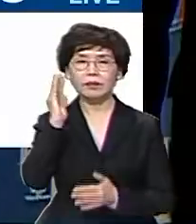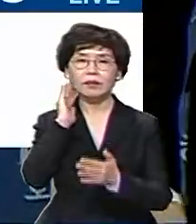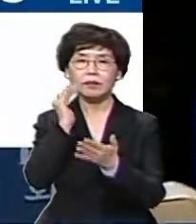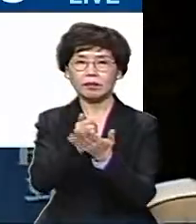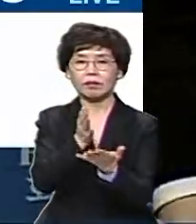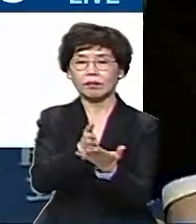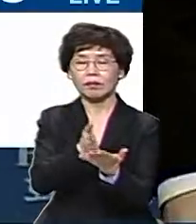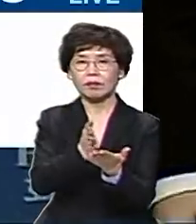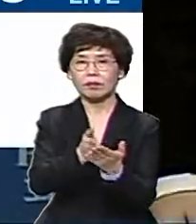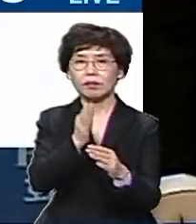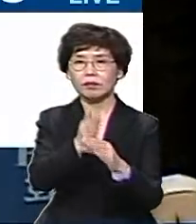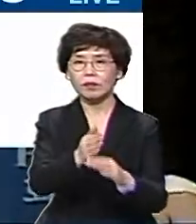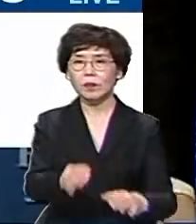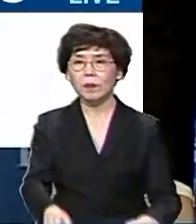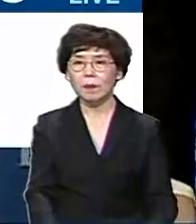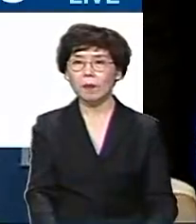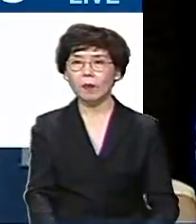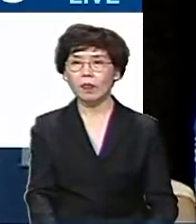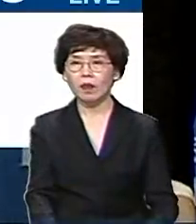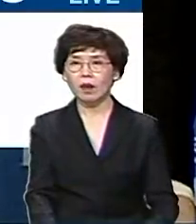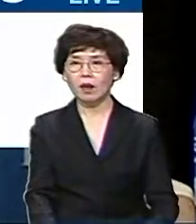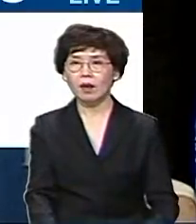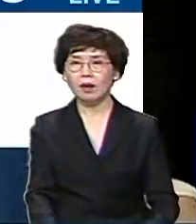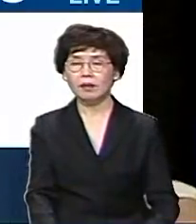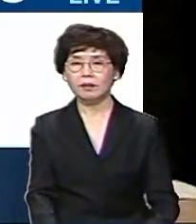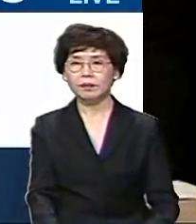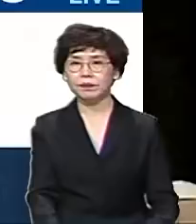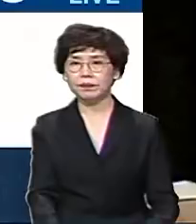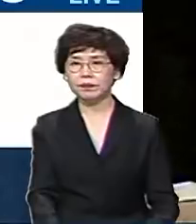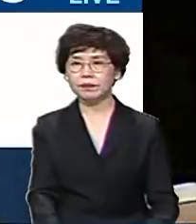tế những lần đấy là những điều rất đặc biệt. Chúng tôi muốn cảm ơn tất cả